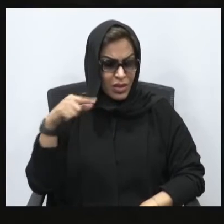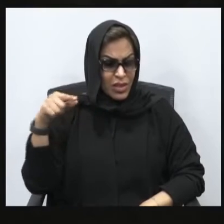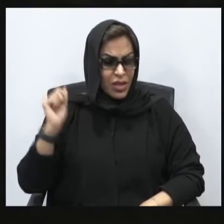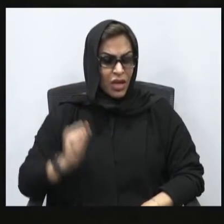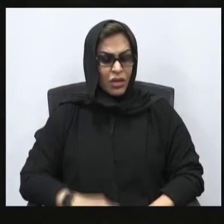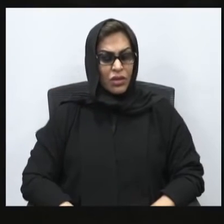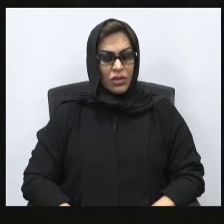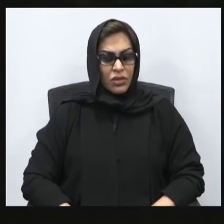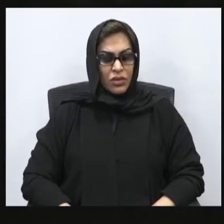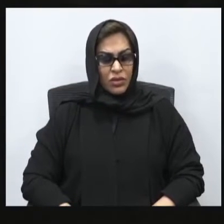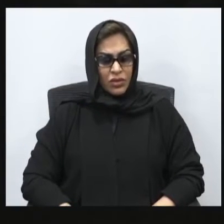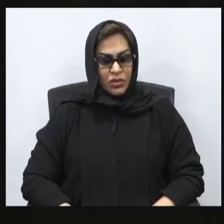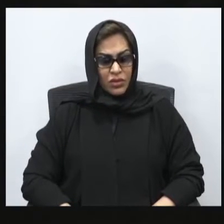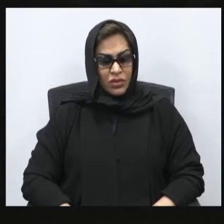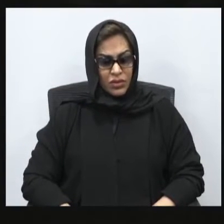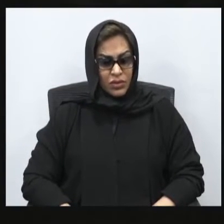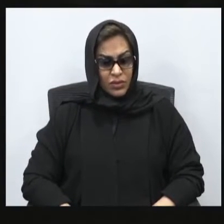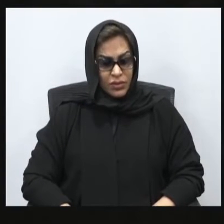لابد من عمليه